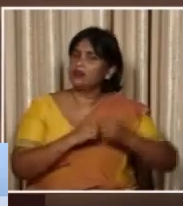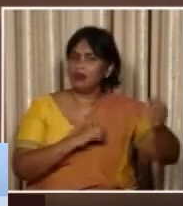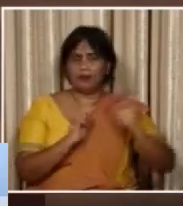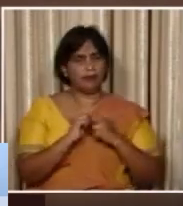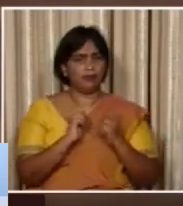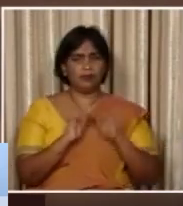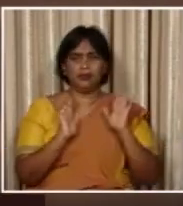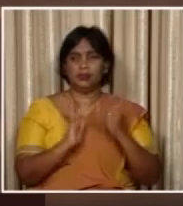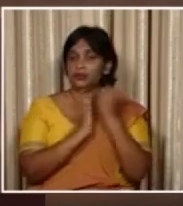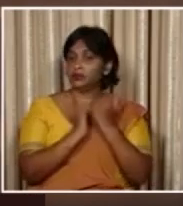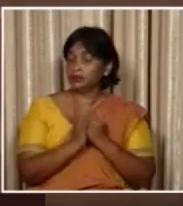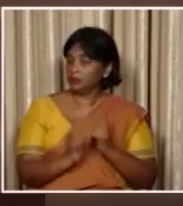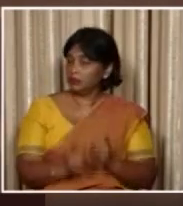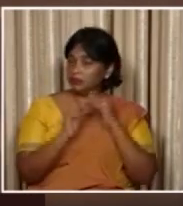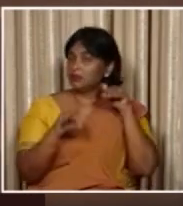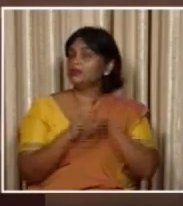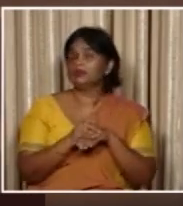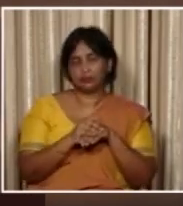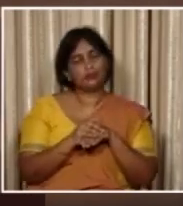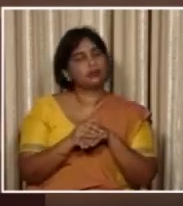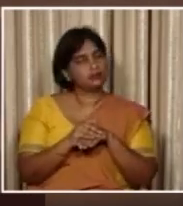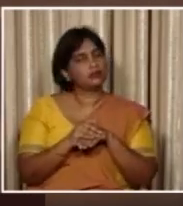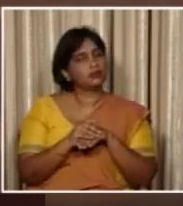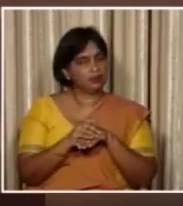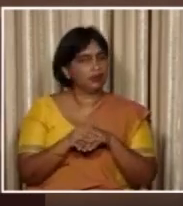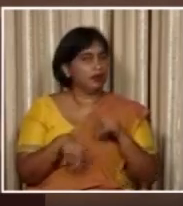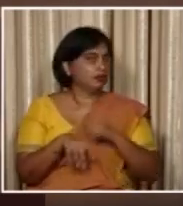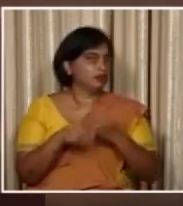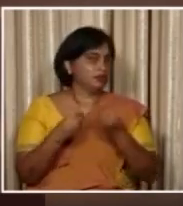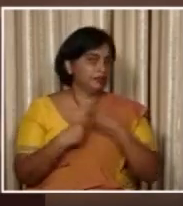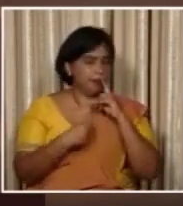නැහැ. හැබැයි මේ න්‍යාය පත්‍ර මේක ඇතුළේ යන න්‍යාය පත්‍රය යන්න අවස්ථාව ලබා දෙන්න කියලා ඉල්ලීම කරන්නේ.